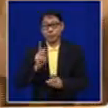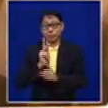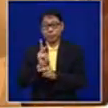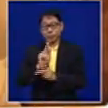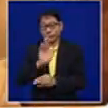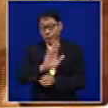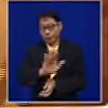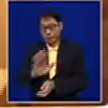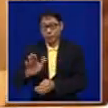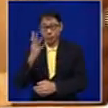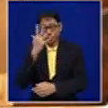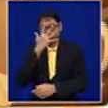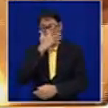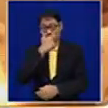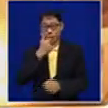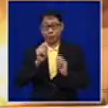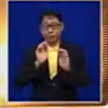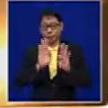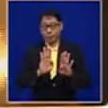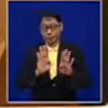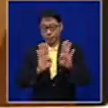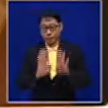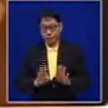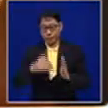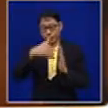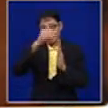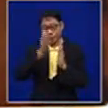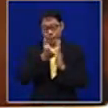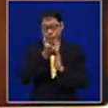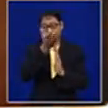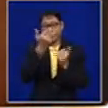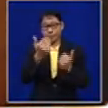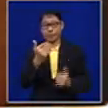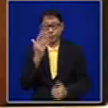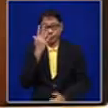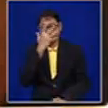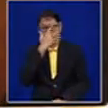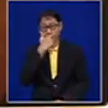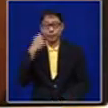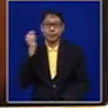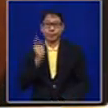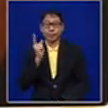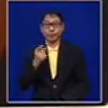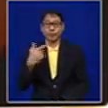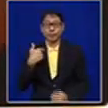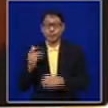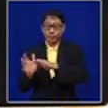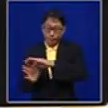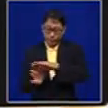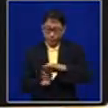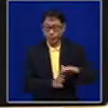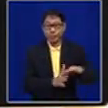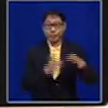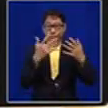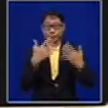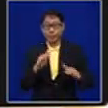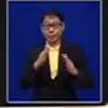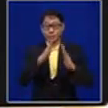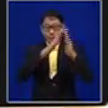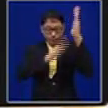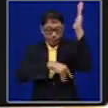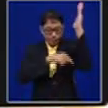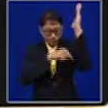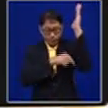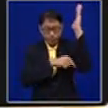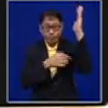งามงามแบบสาวเหนือเนาะ ใช่ค่ะ ดูอ่อนหวานจากดูของสวยๆงามๆค่ะพาลงไปในพื้นที่